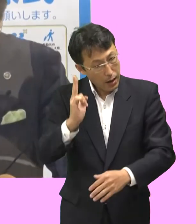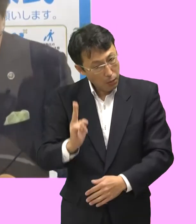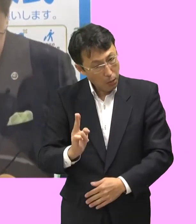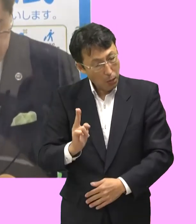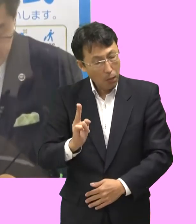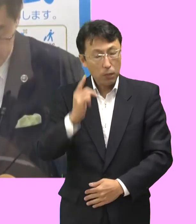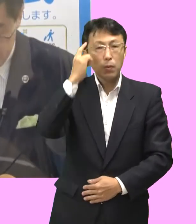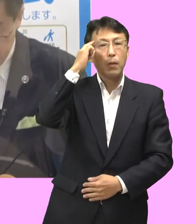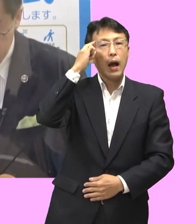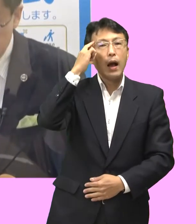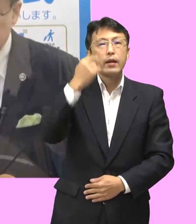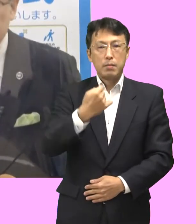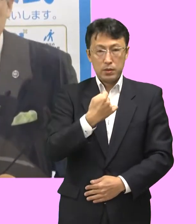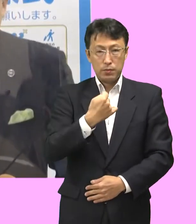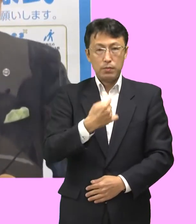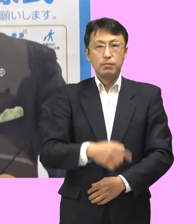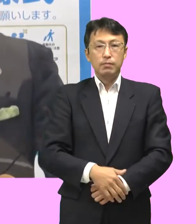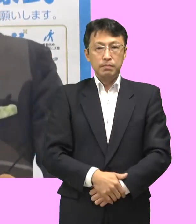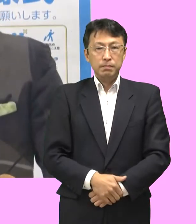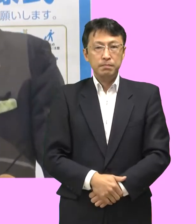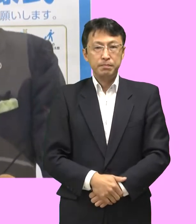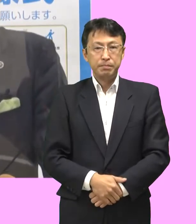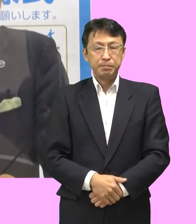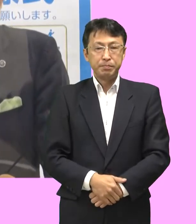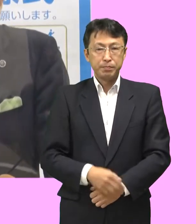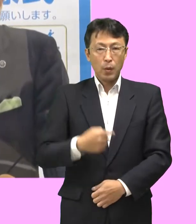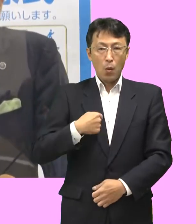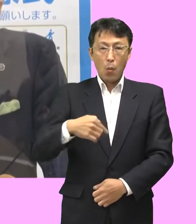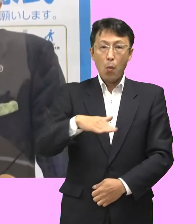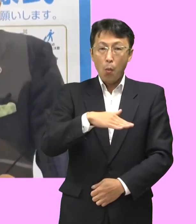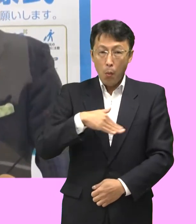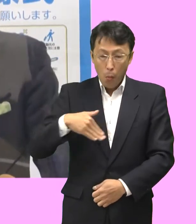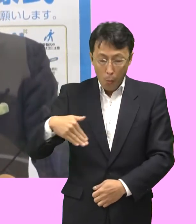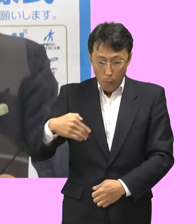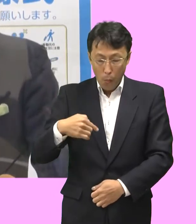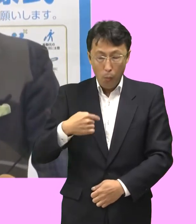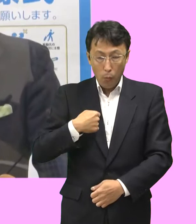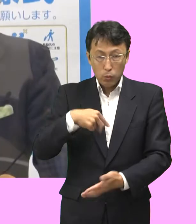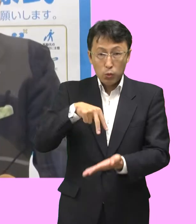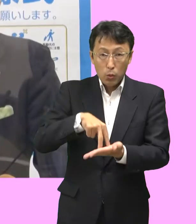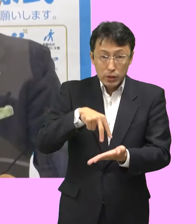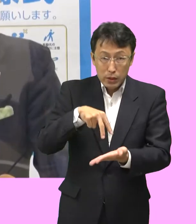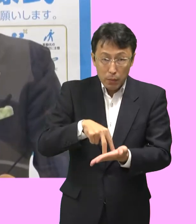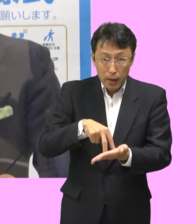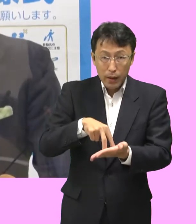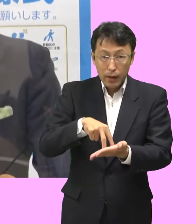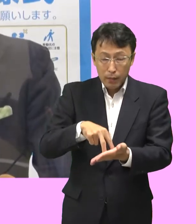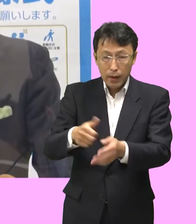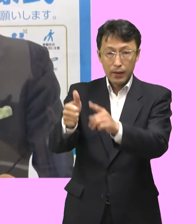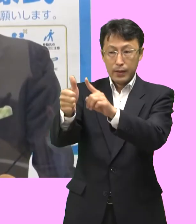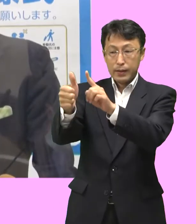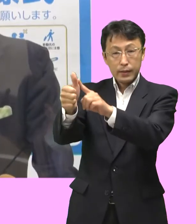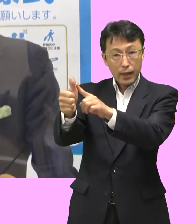うに考えております。で、我々としてはですね、まず31例目の方が判明した時点